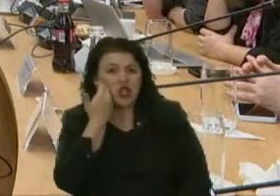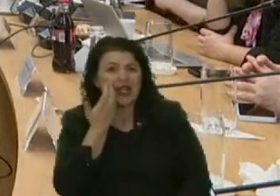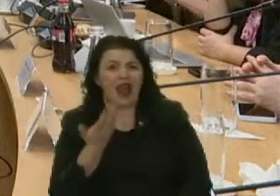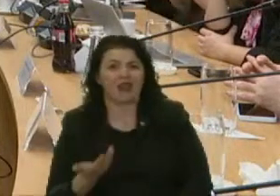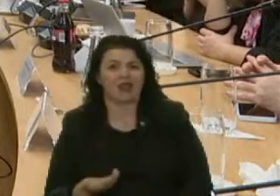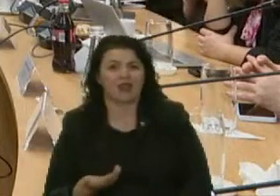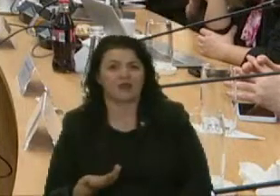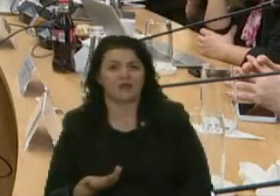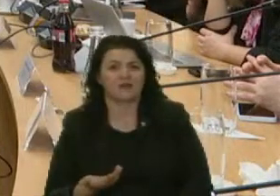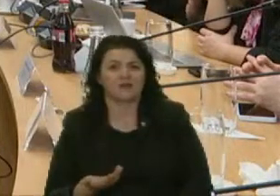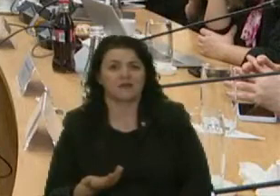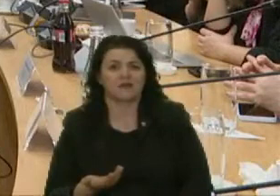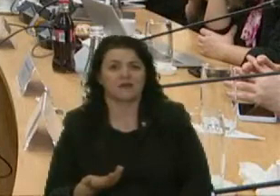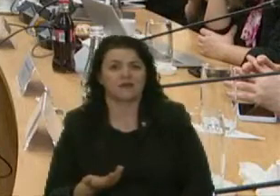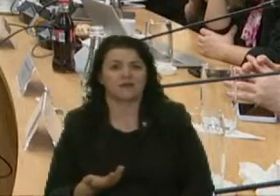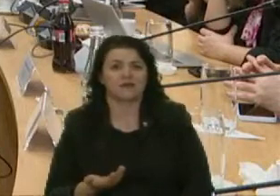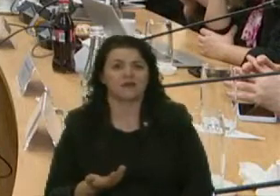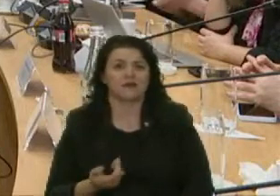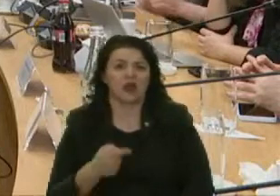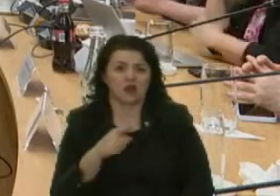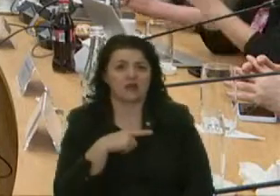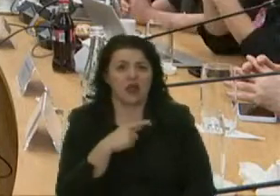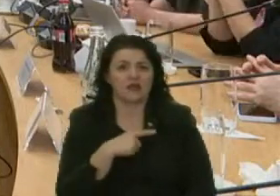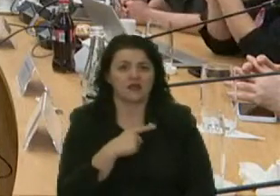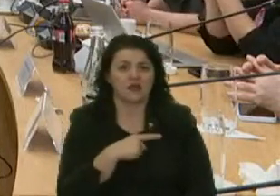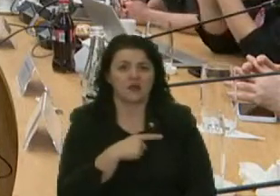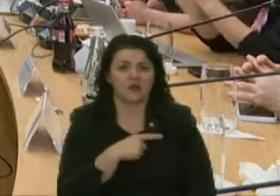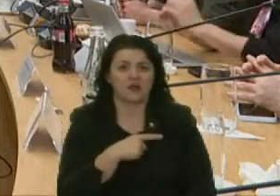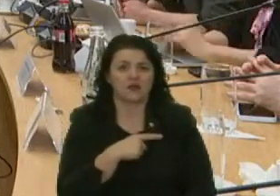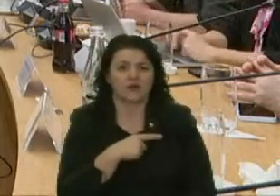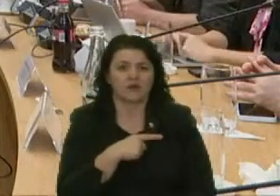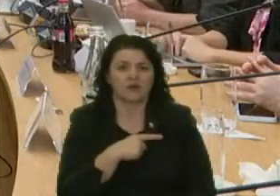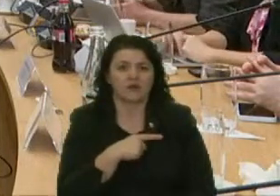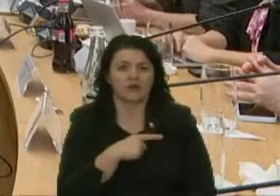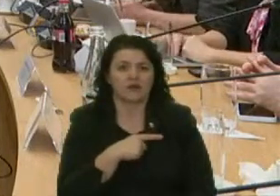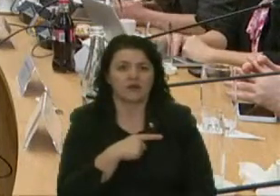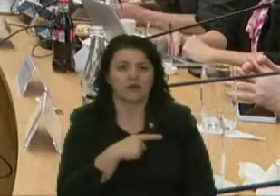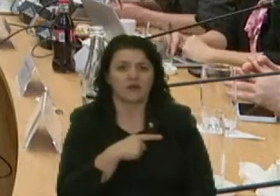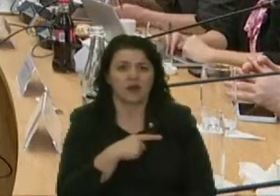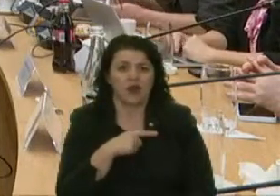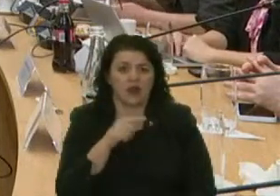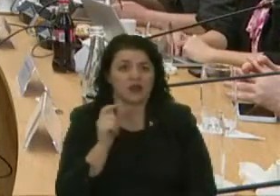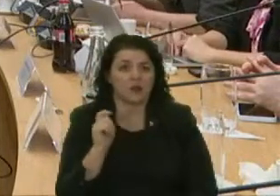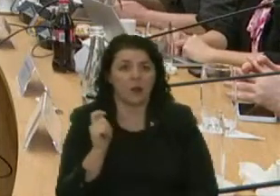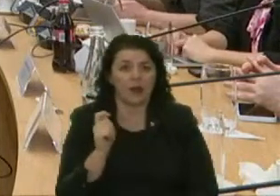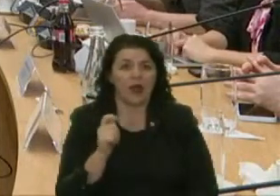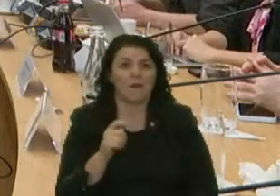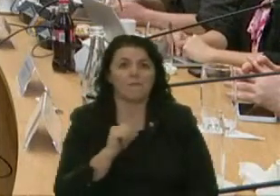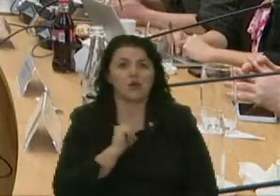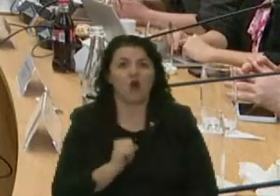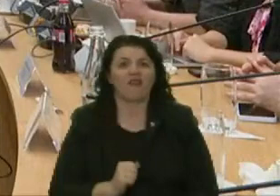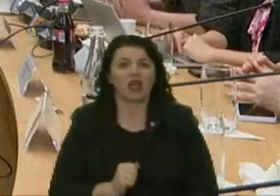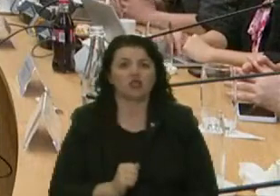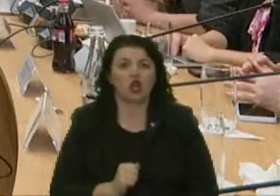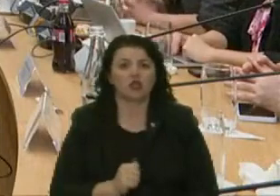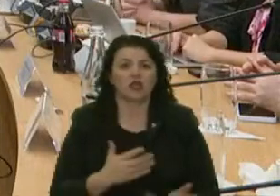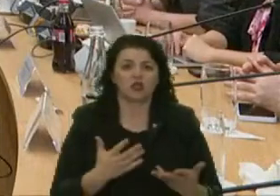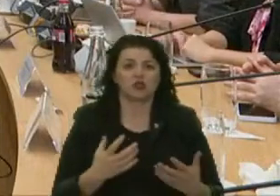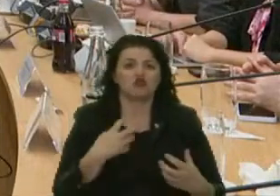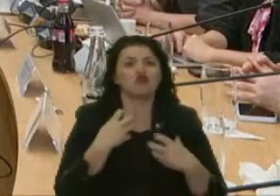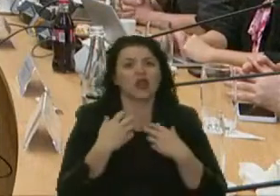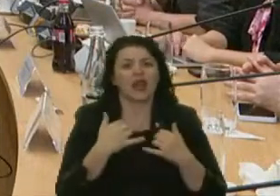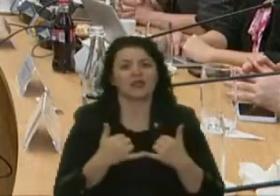și ă este totuși moment ul să se facă apel la profesioniști între timp scena s a